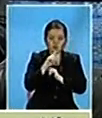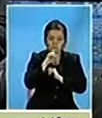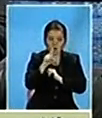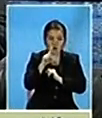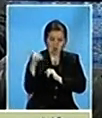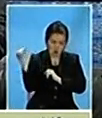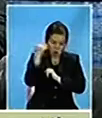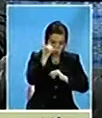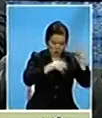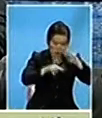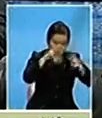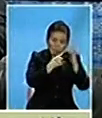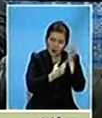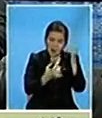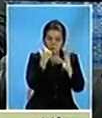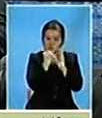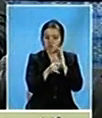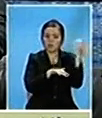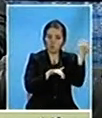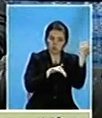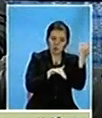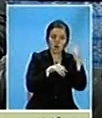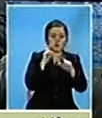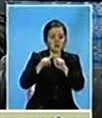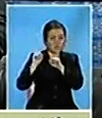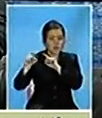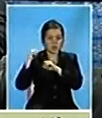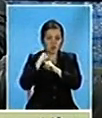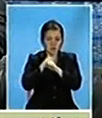ไขไม่ว่าจะเป็นเรื่องความผิดเกี่ยวคอมพิวเตอร์การประกอบธุรกิ